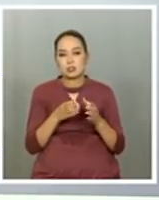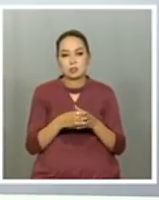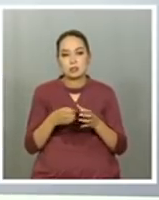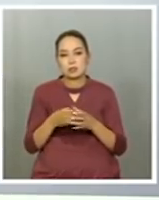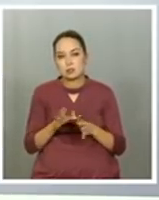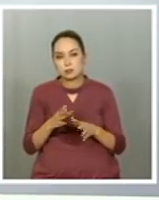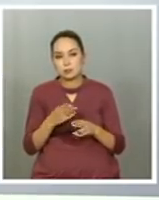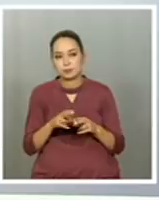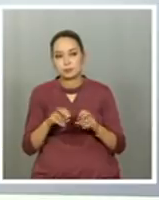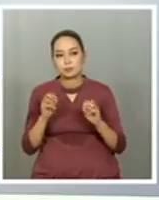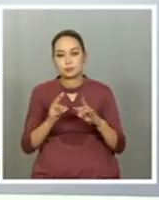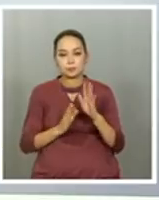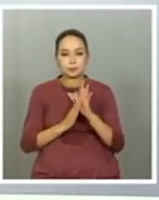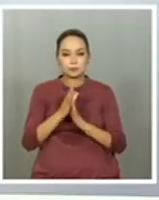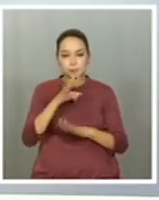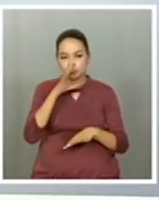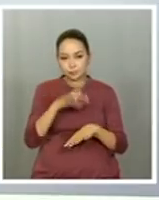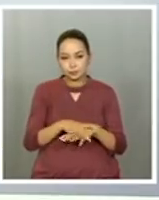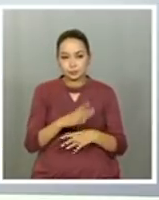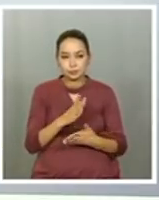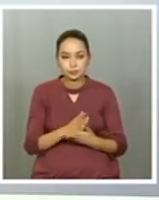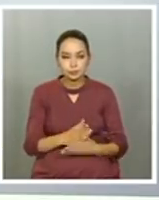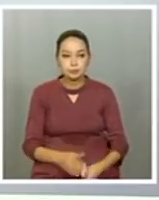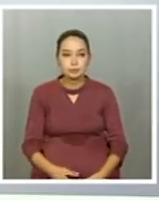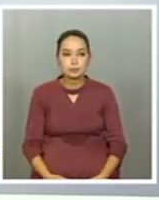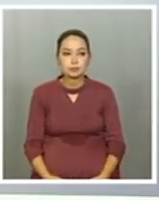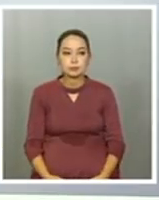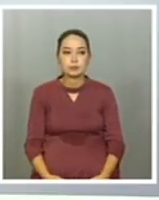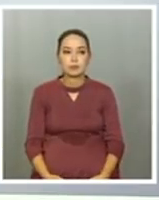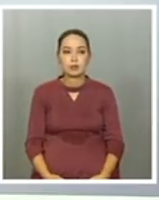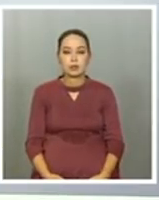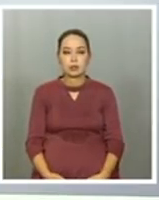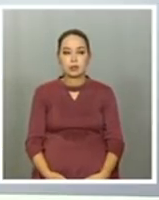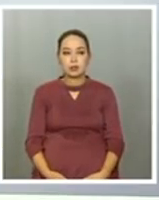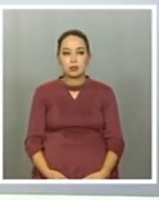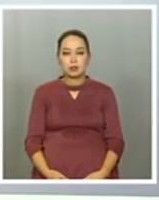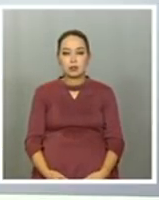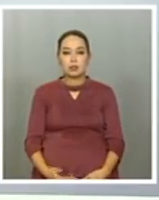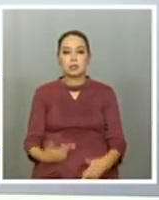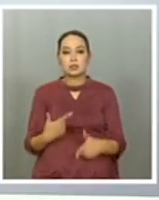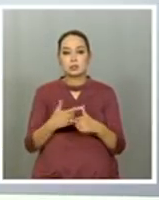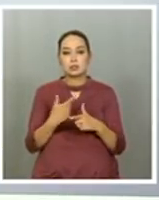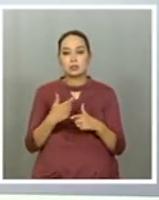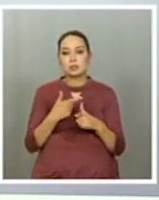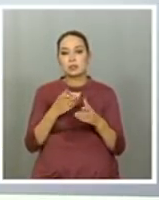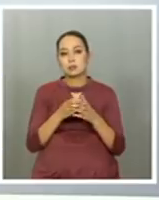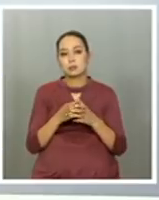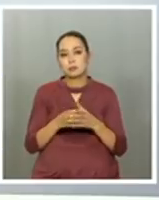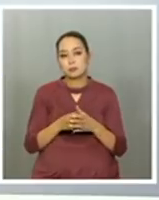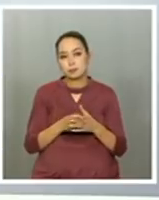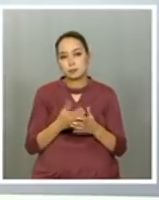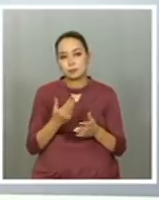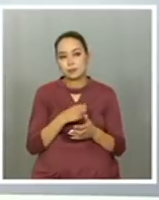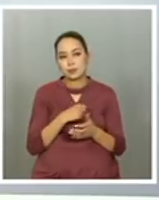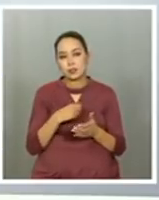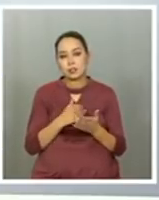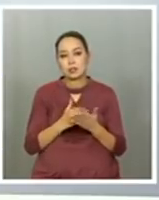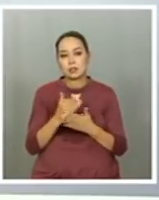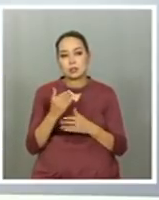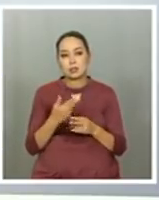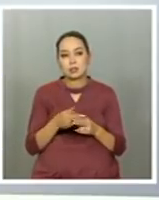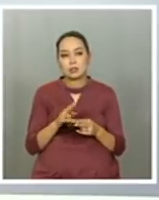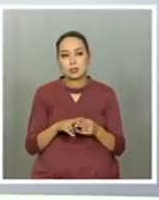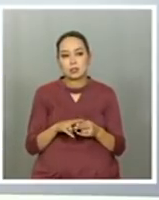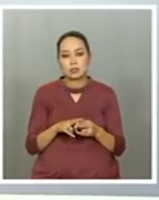жалпы өсу байқалады. Соның ішінде салалардың өсіміне тоқталып кететін болсақ, ең жоғары деңгейдегі өсім бұл